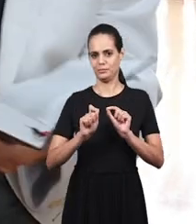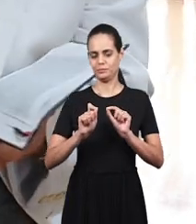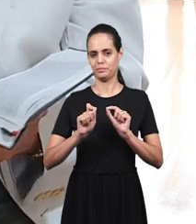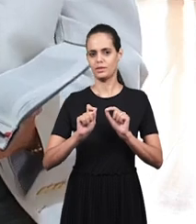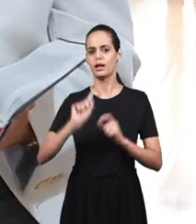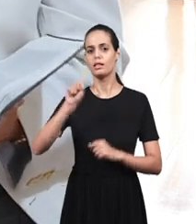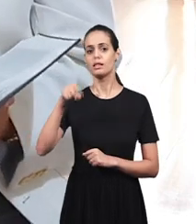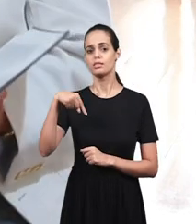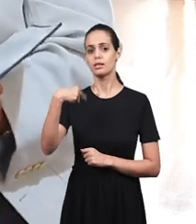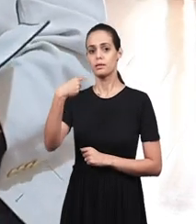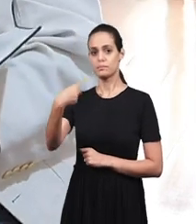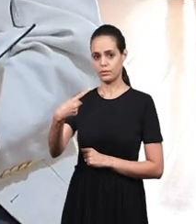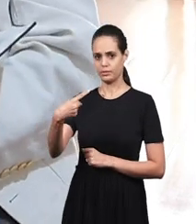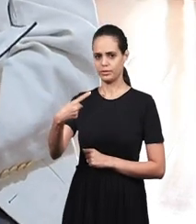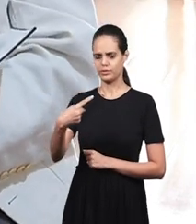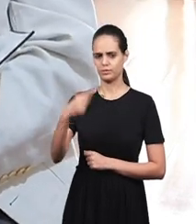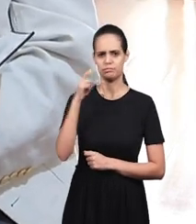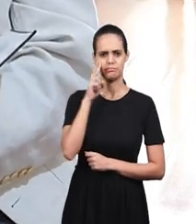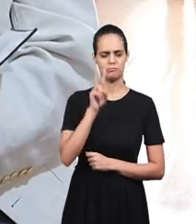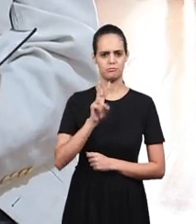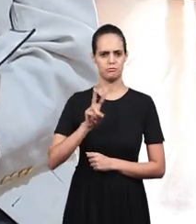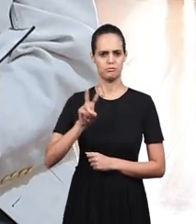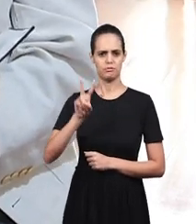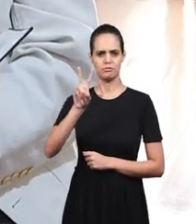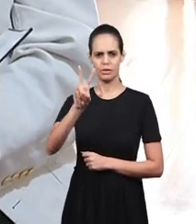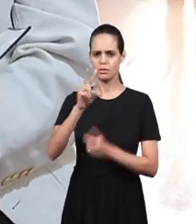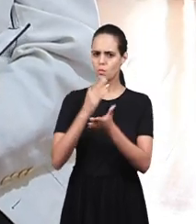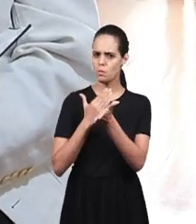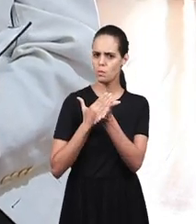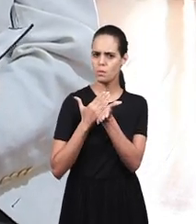après avoir entendu l'introduction